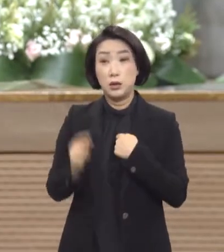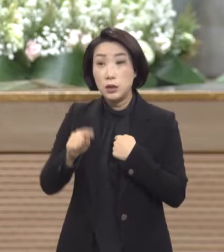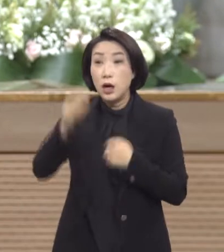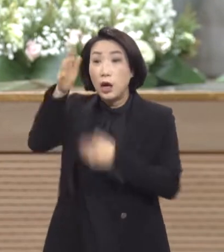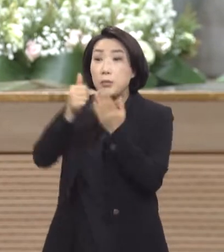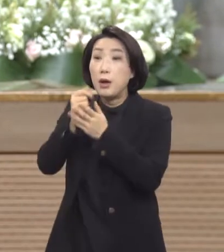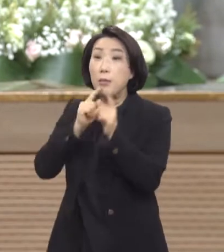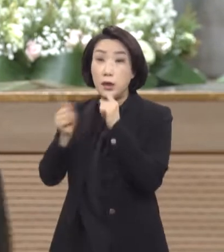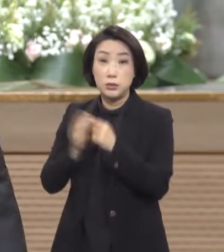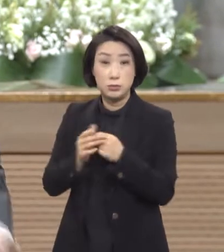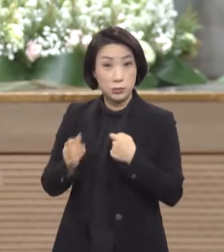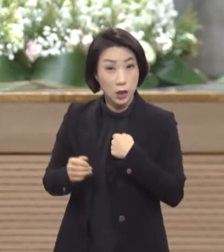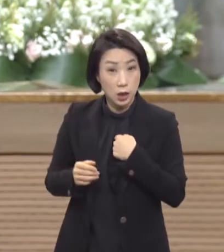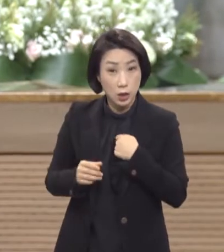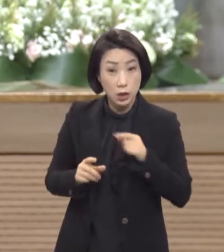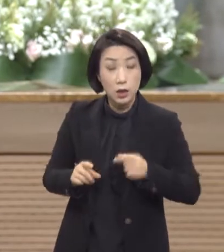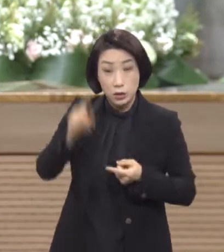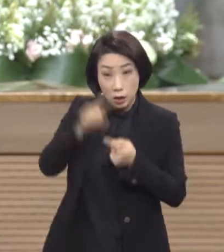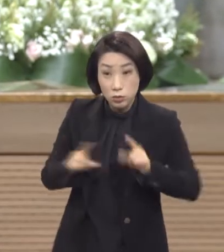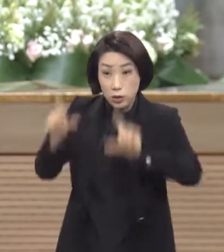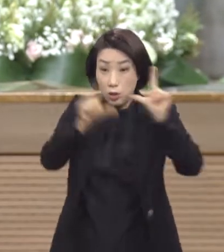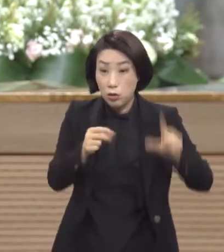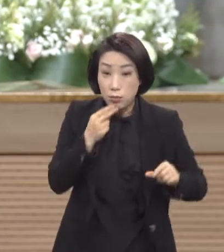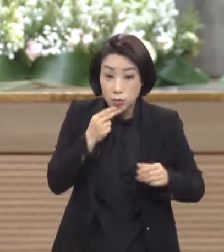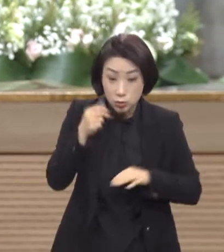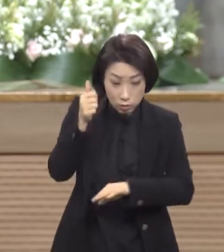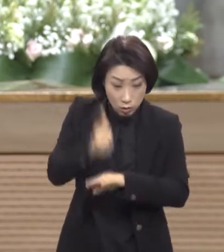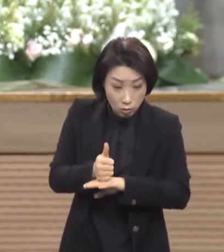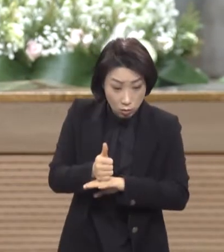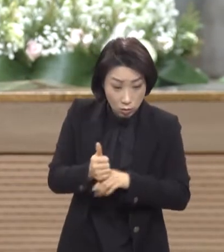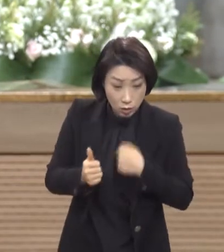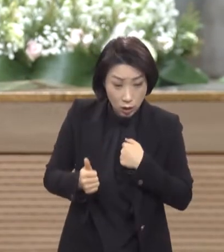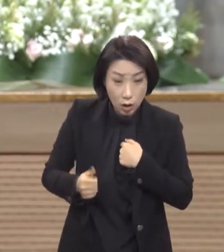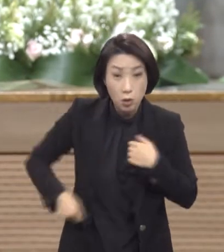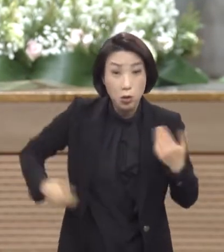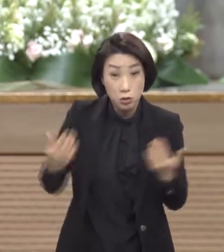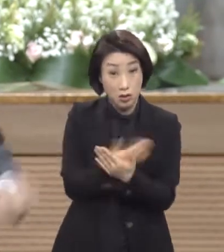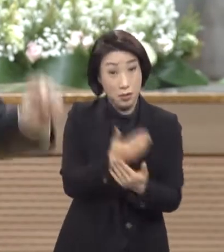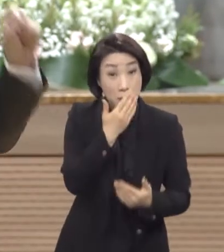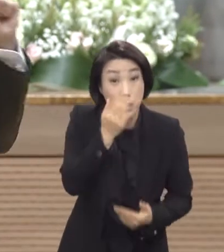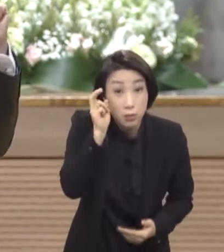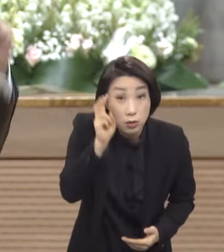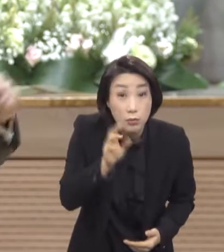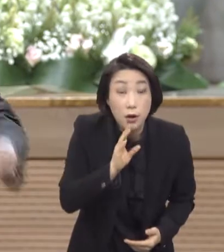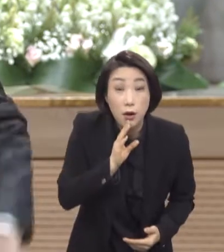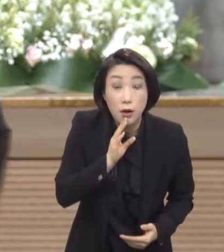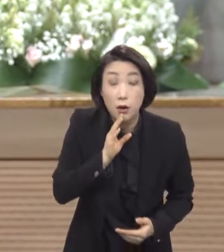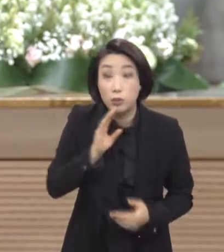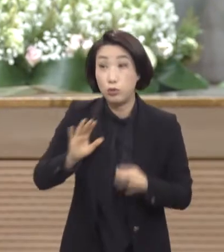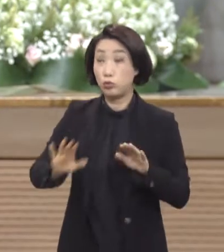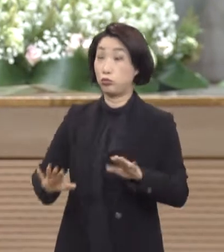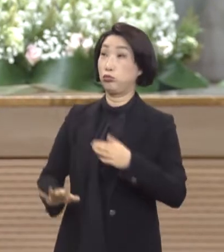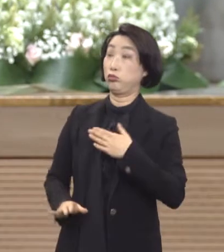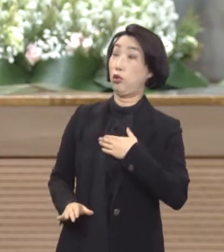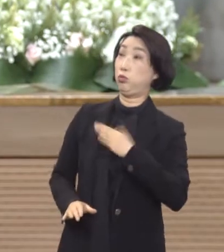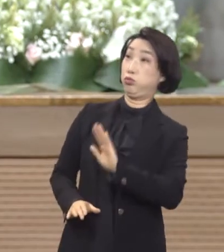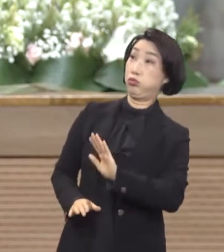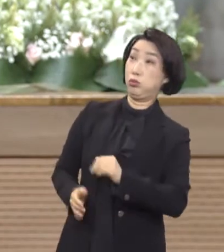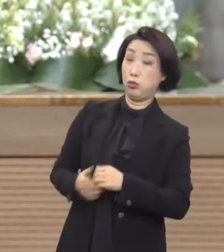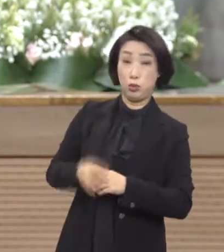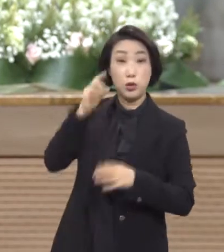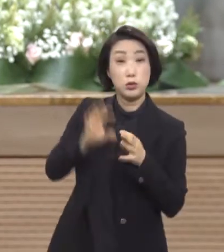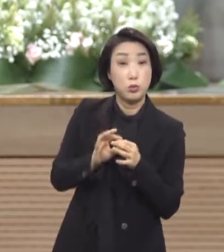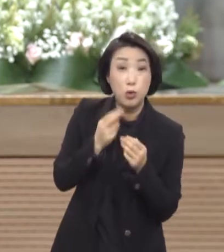말씀에 대해서 못 살았다는 결론을 내리면 회개를 할 텐데 자기는 거기에 대한 관심이